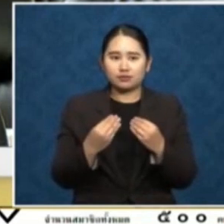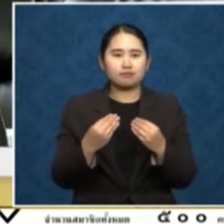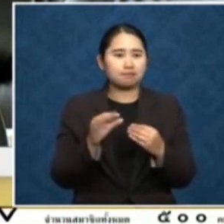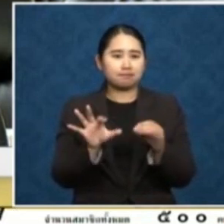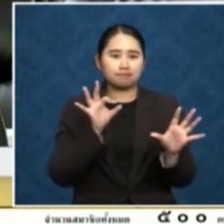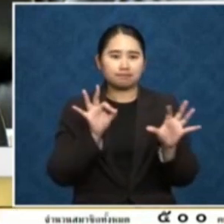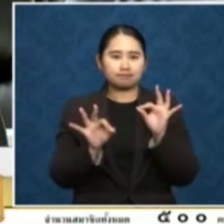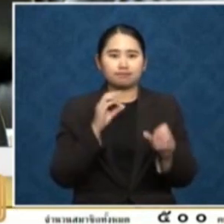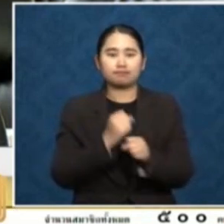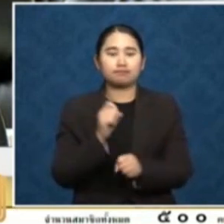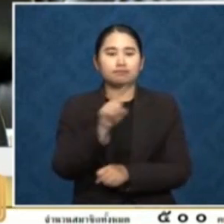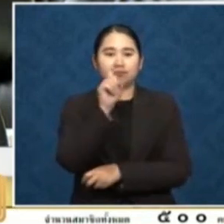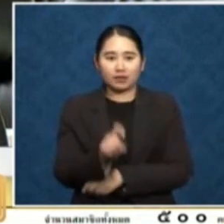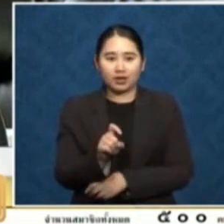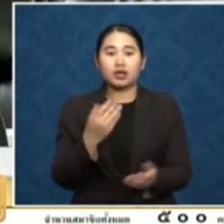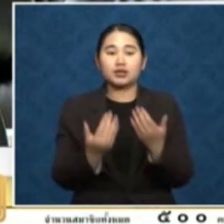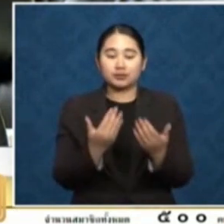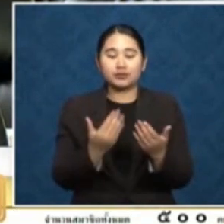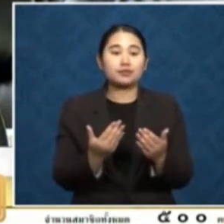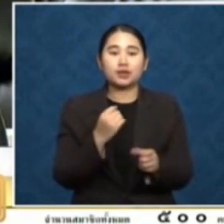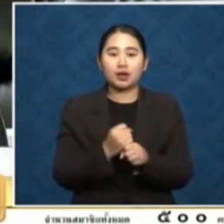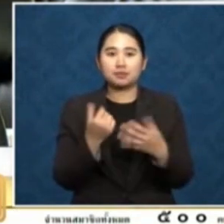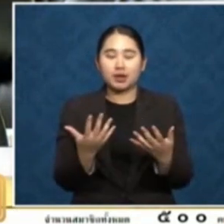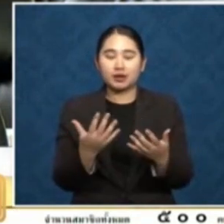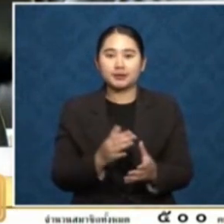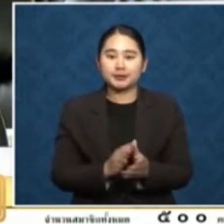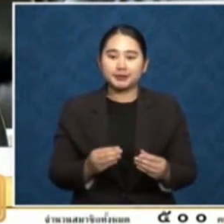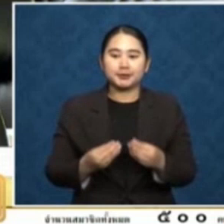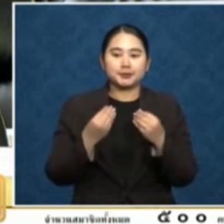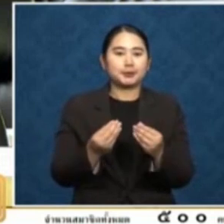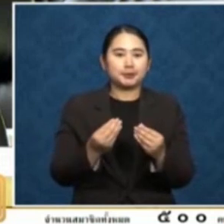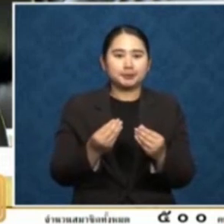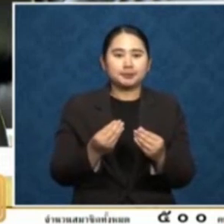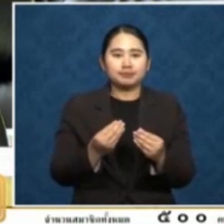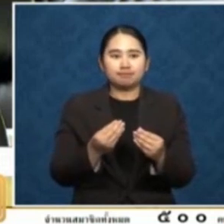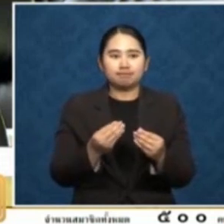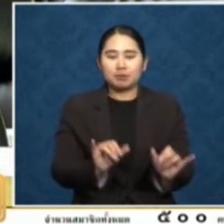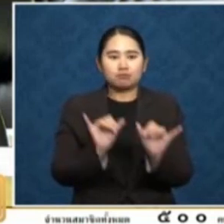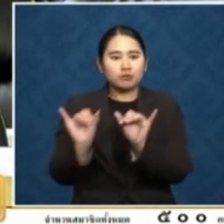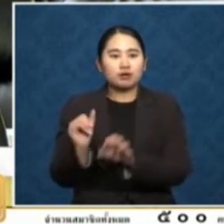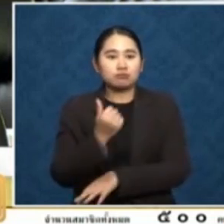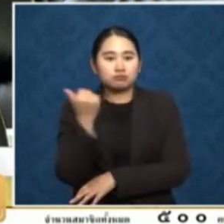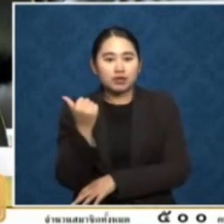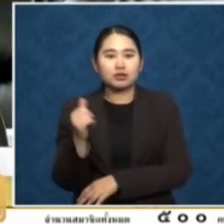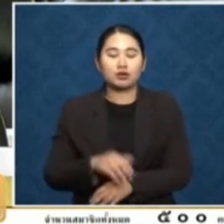อย่างนี้แหละเราสามารถที่จะให้พวกเขาได้รับสิทธิ์เลือกได้บ้างหรือไม่ครับหรือเรา